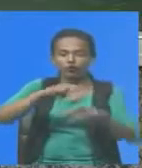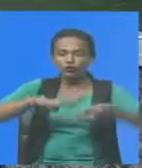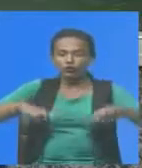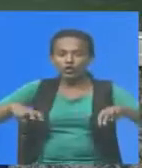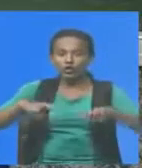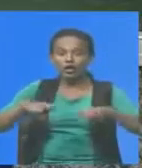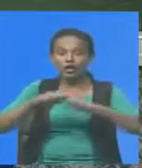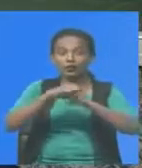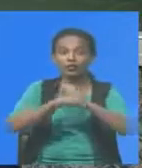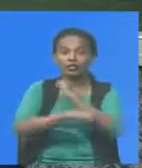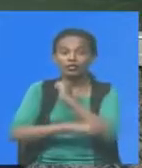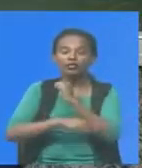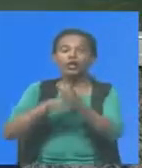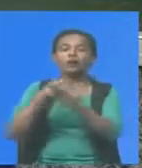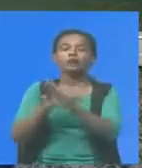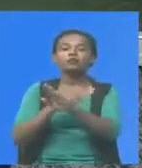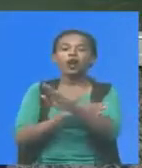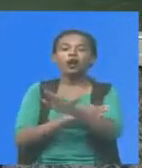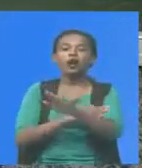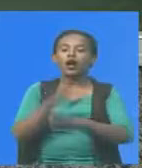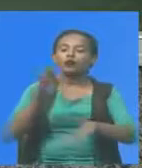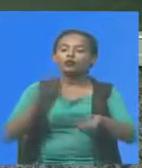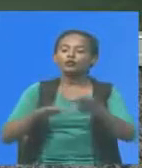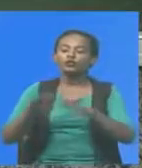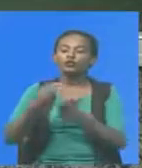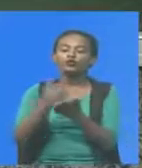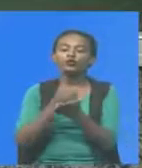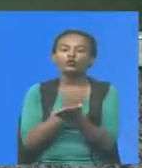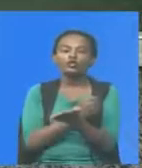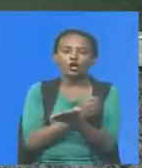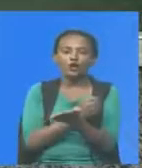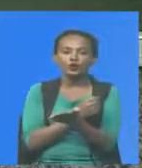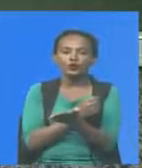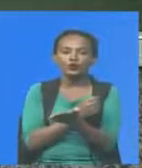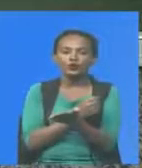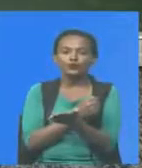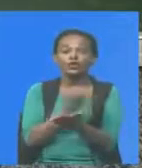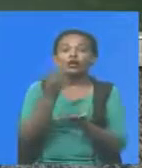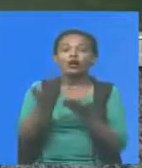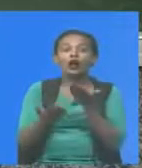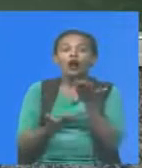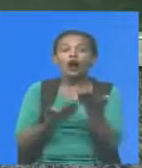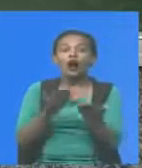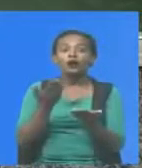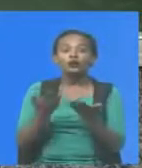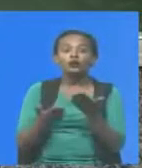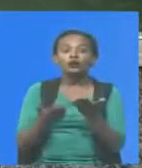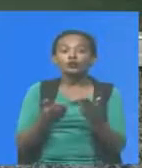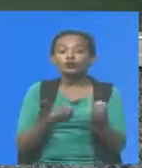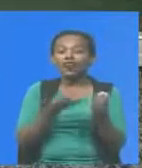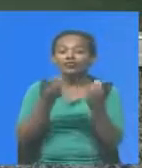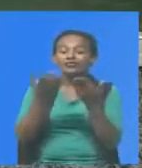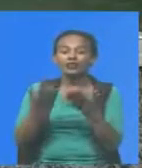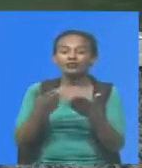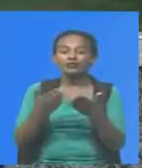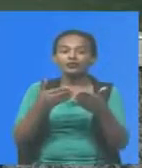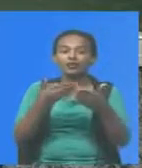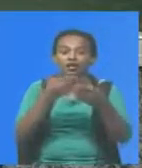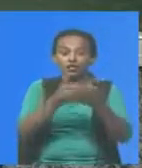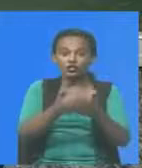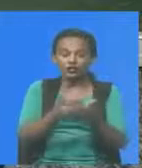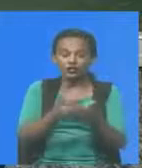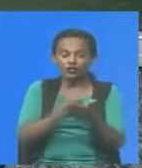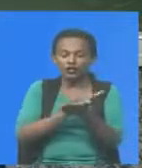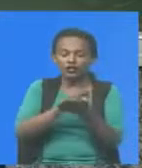በመመስረት የማስተካከያ እርምጃዎች ይወሰዳሉ። ከአገልግሎት አሰጣጥ ተደራሽነት ጥራት